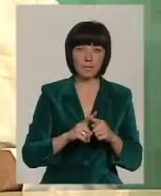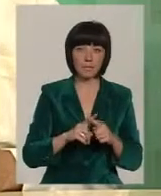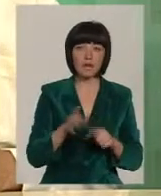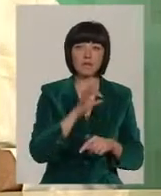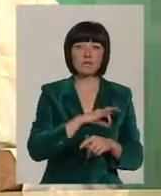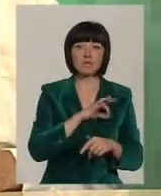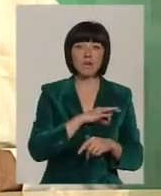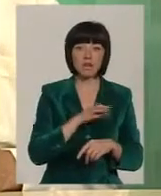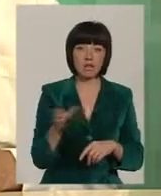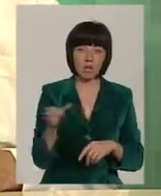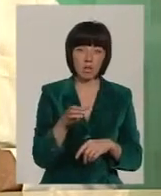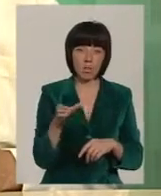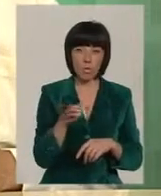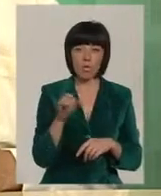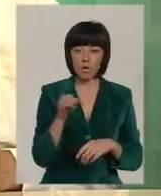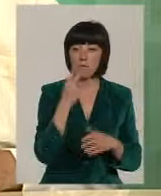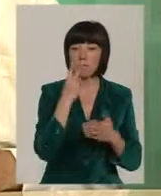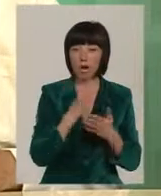вживання спиртних напоїв. І ми бачимо, що